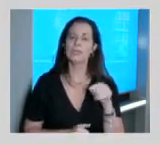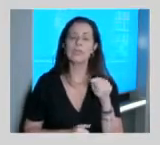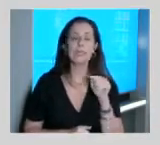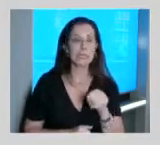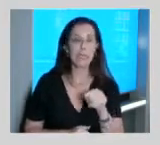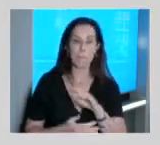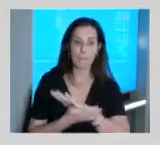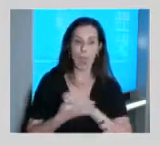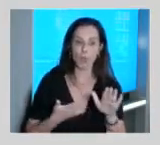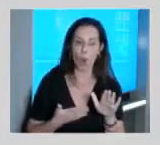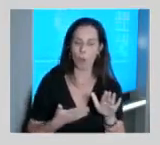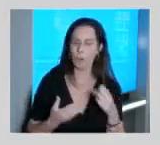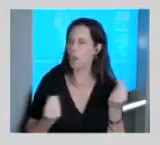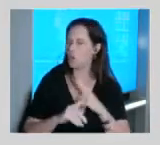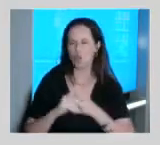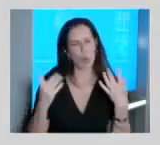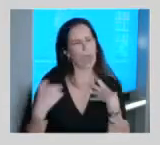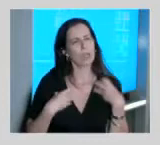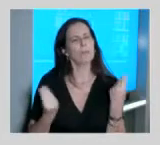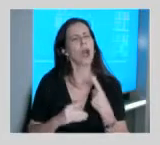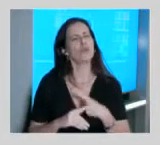שזה פשוט מדיום אחר,